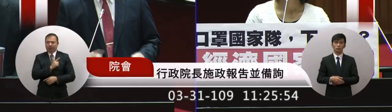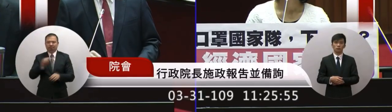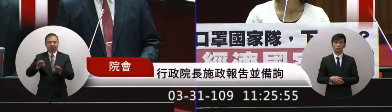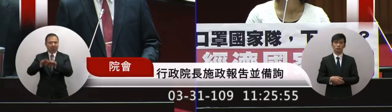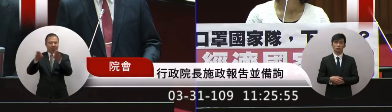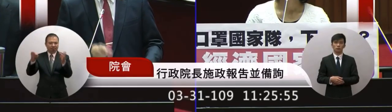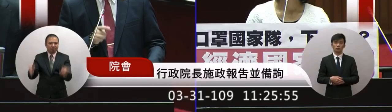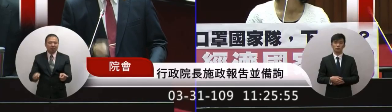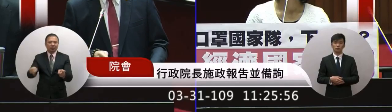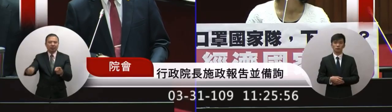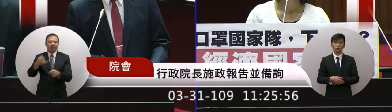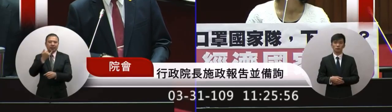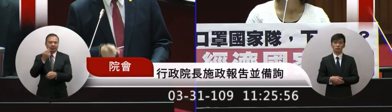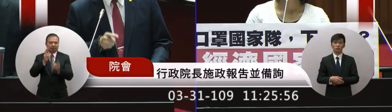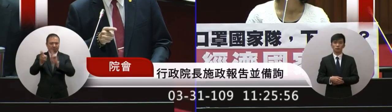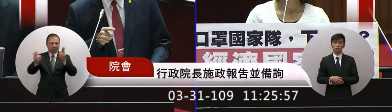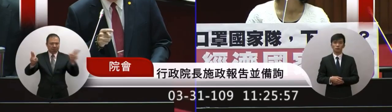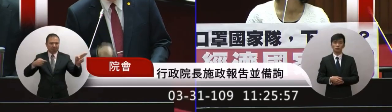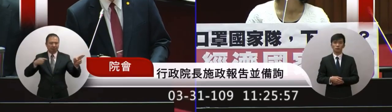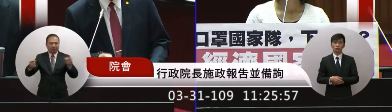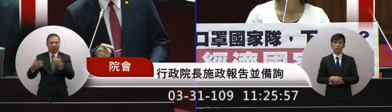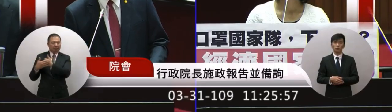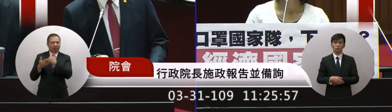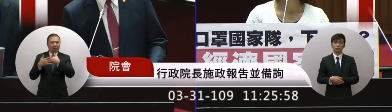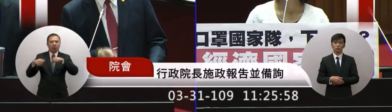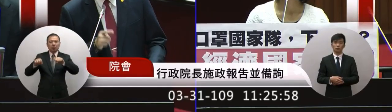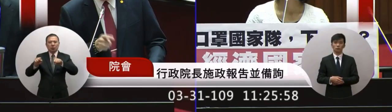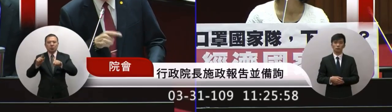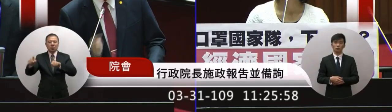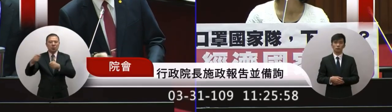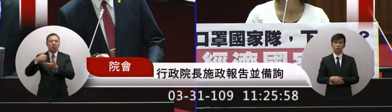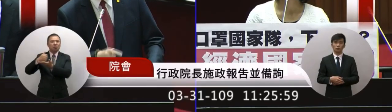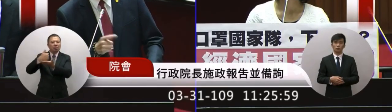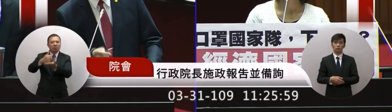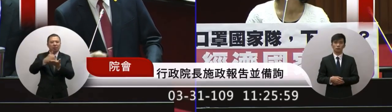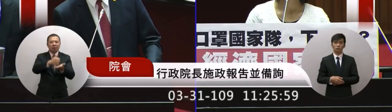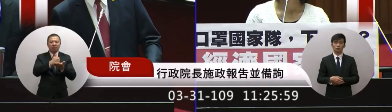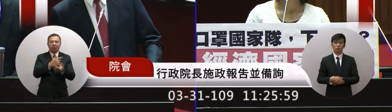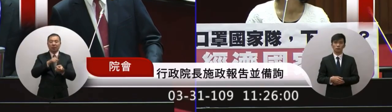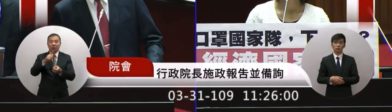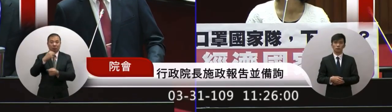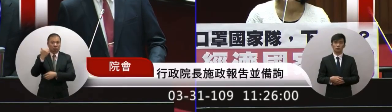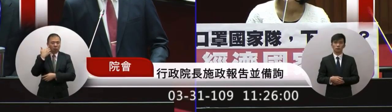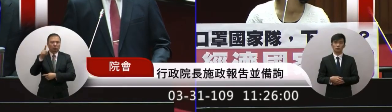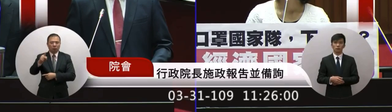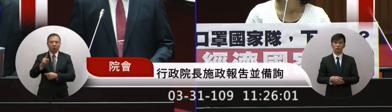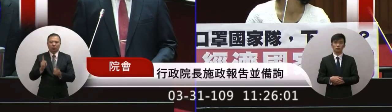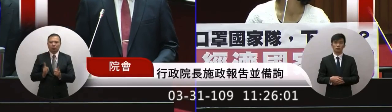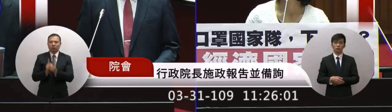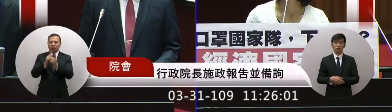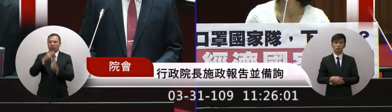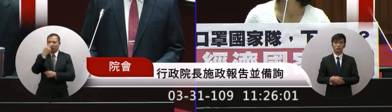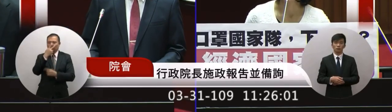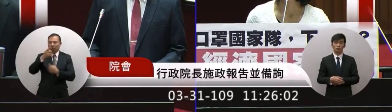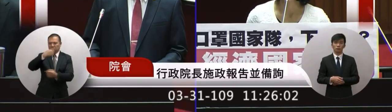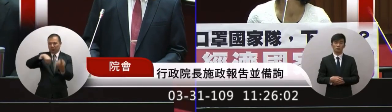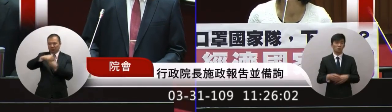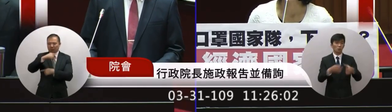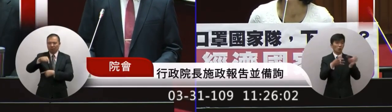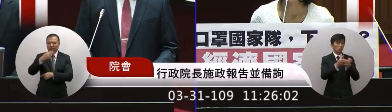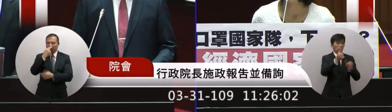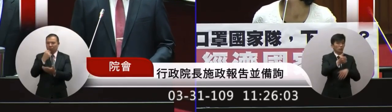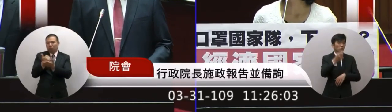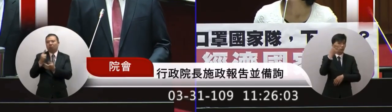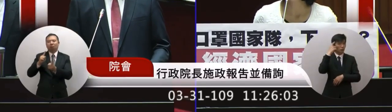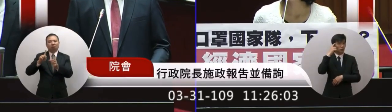平台，这拢会使利用这个机会。危机处理无处理好，好势个叫做转机。 对，伯丁烈意思是讲，